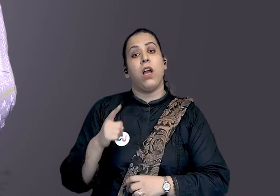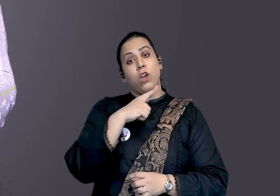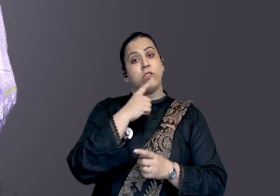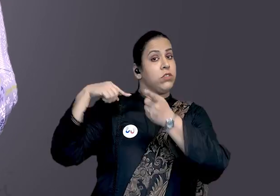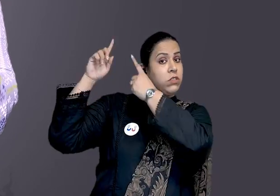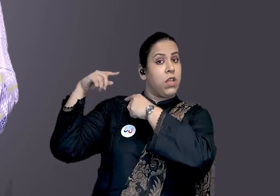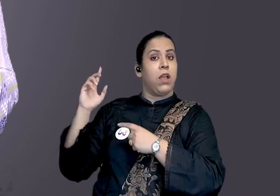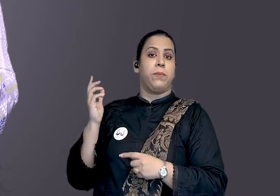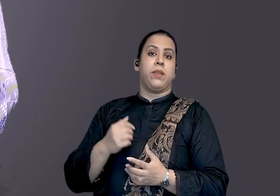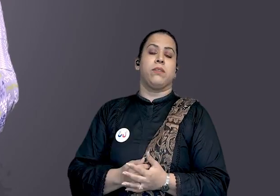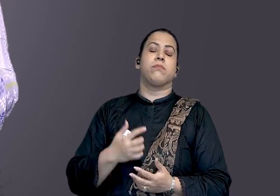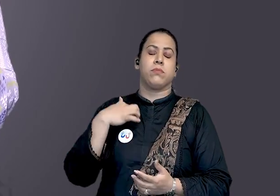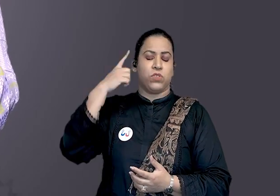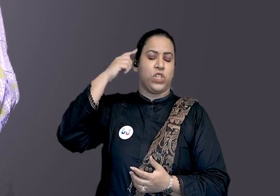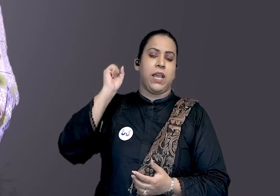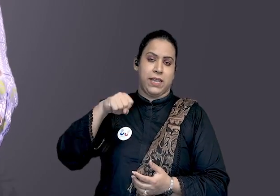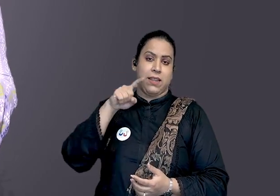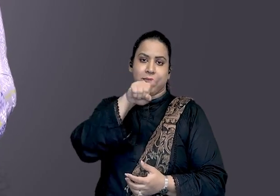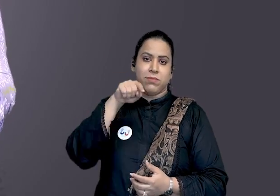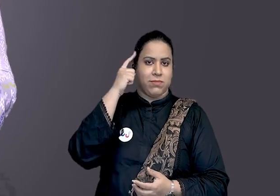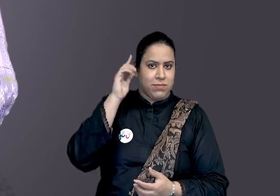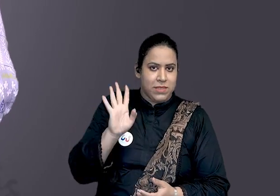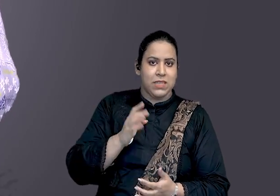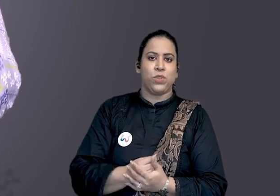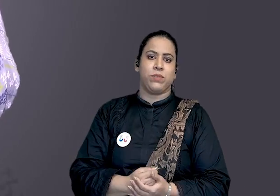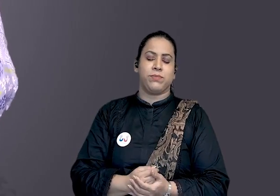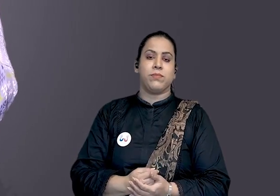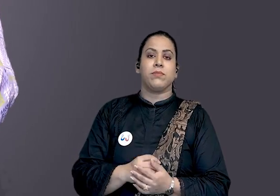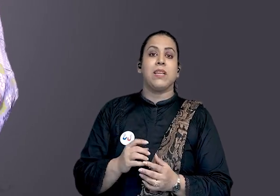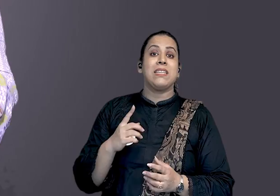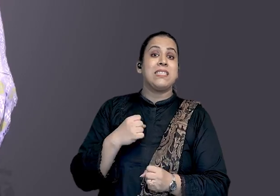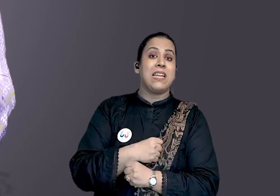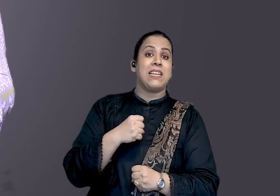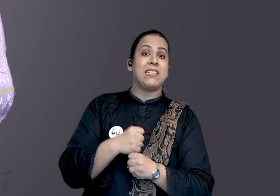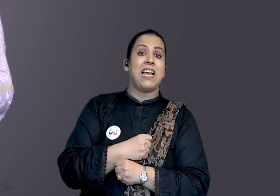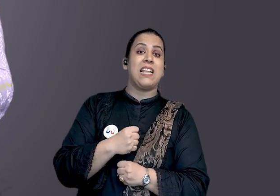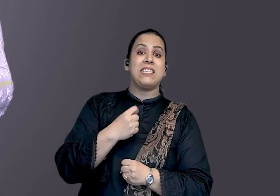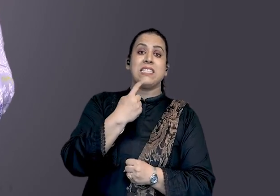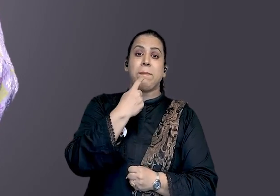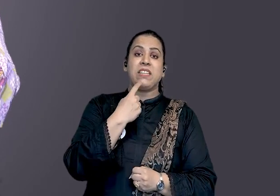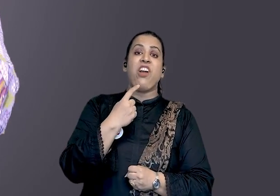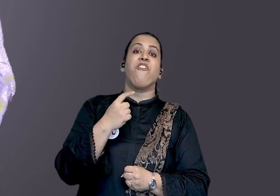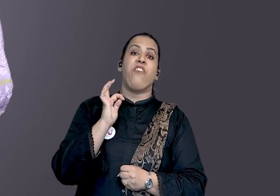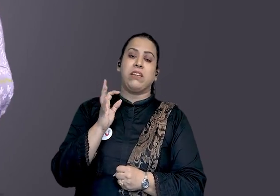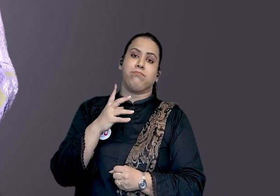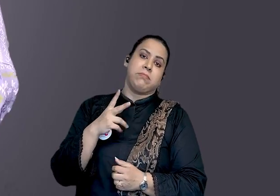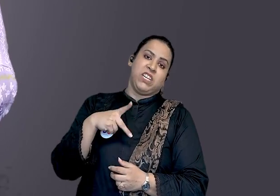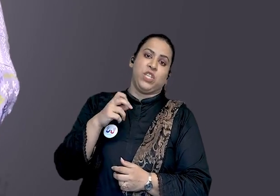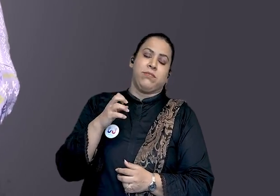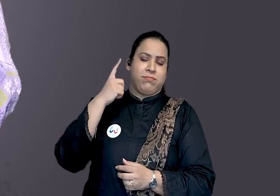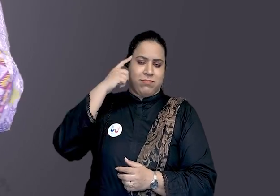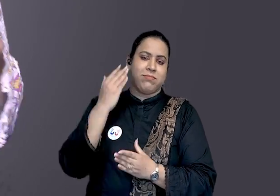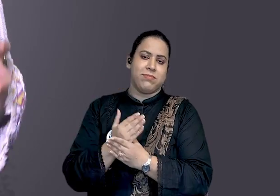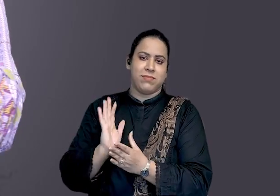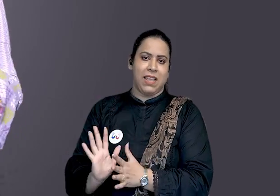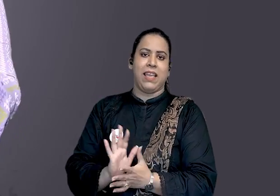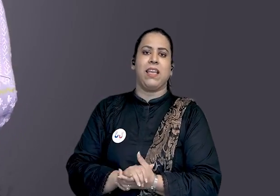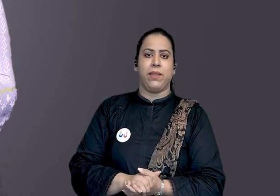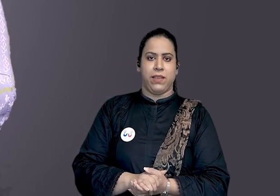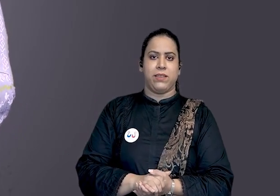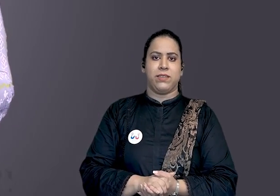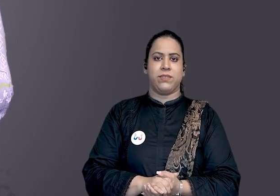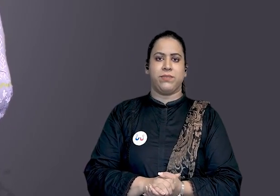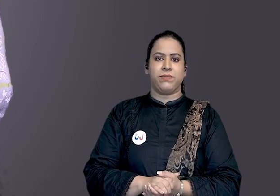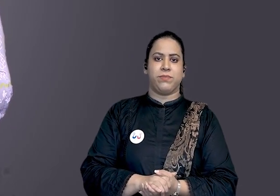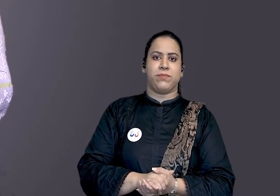ساتھ غالب کے کچھ خطوط اور سر سید احمد خان کی کچھ چیزیں، اس طرح سے ہمارے پاس مسلینیس